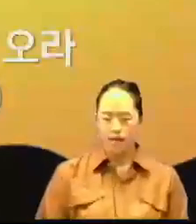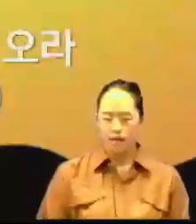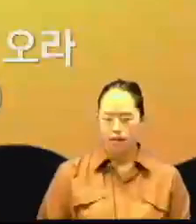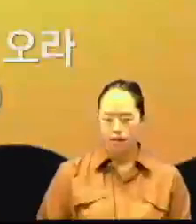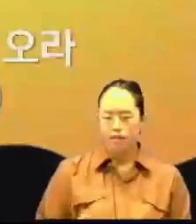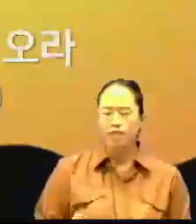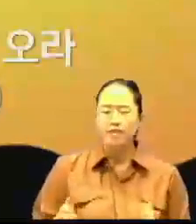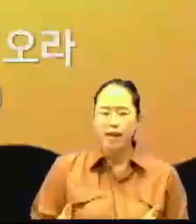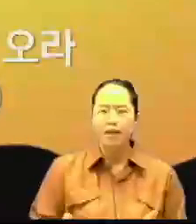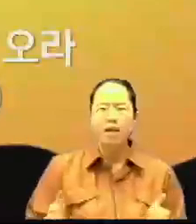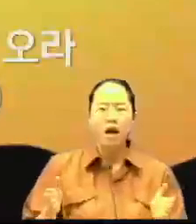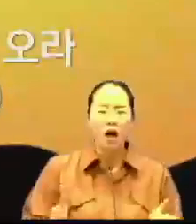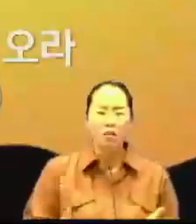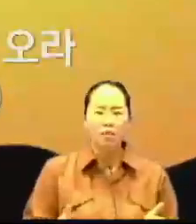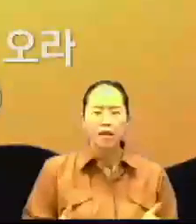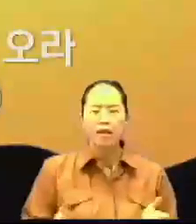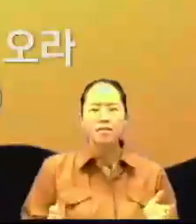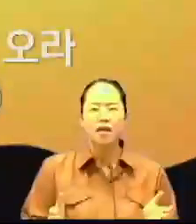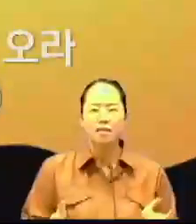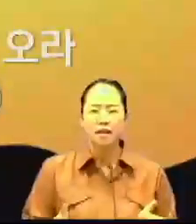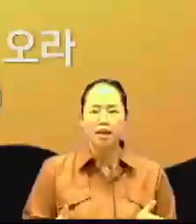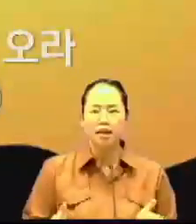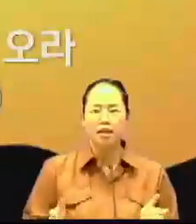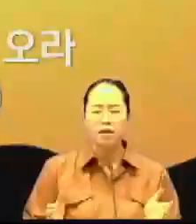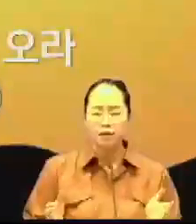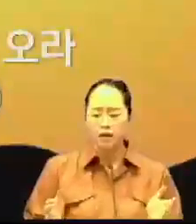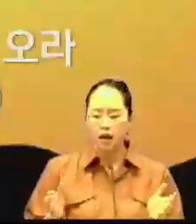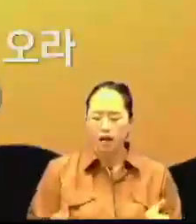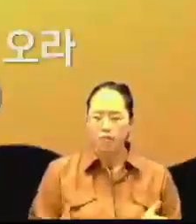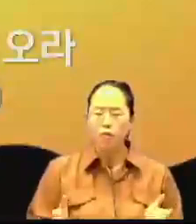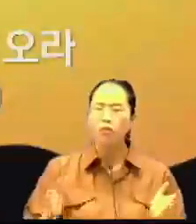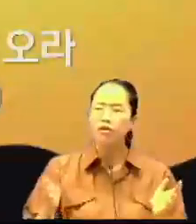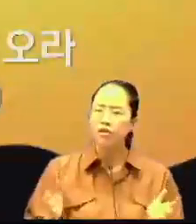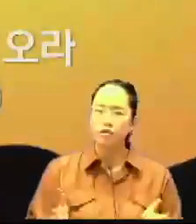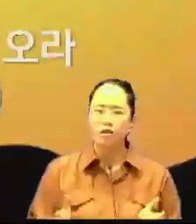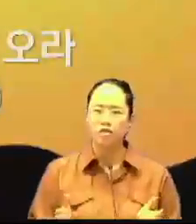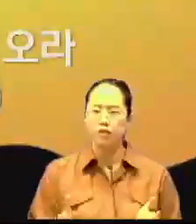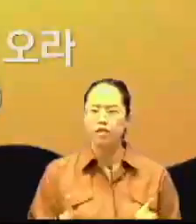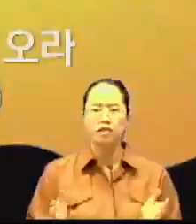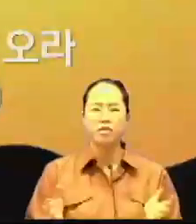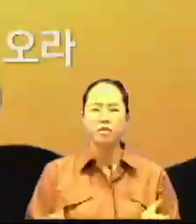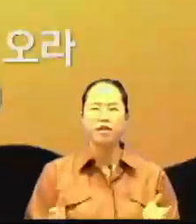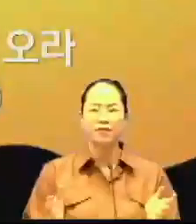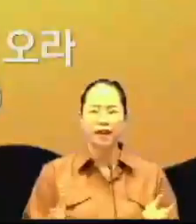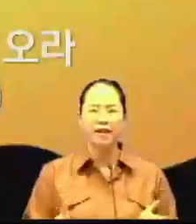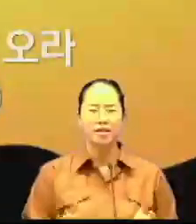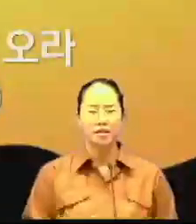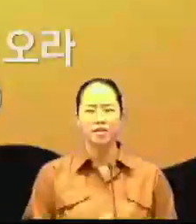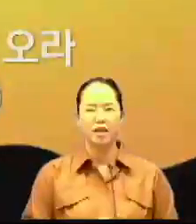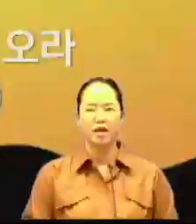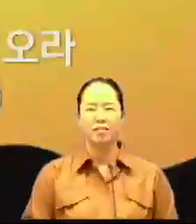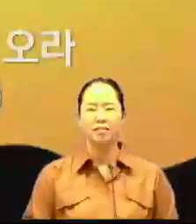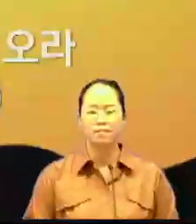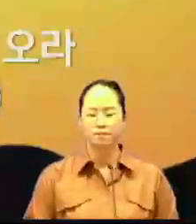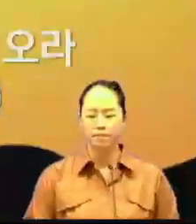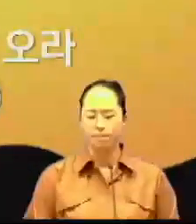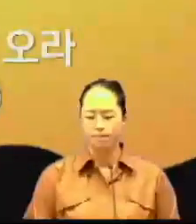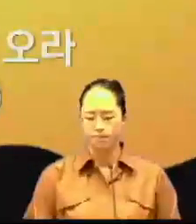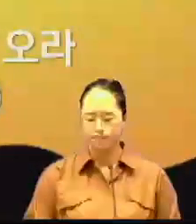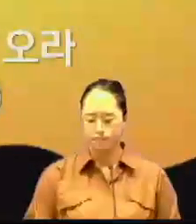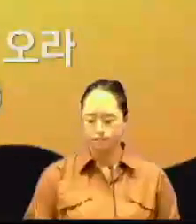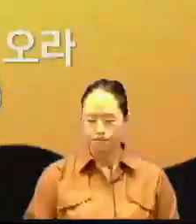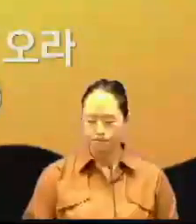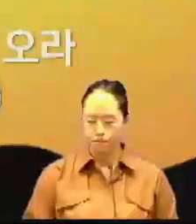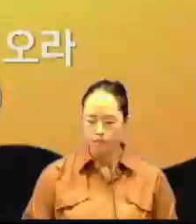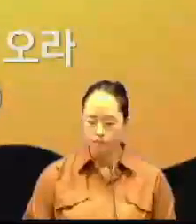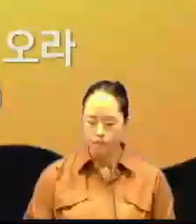呢，他只是说来，他没有说带着你的解决办法来，他只是仅仅的就是邀请我